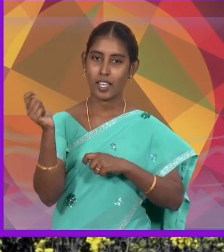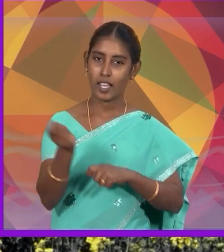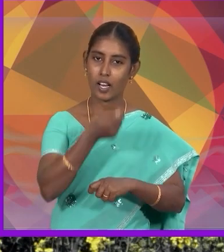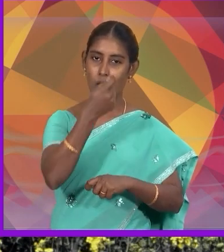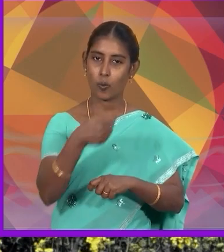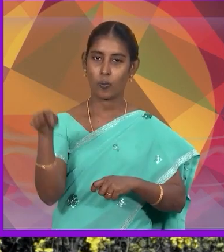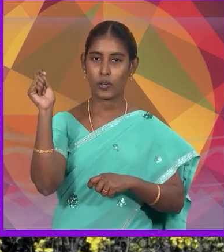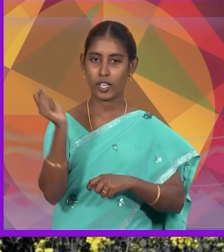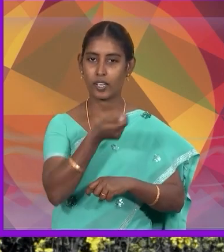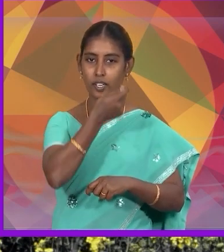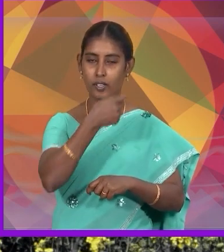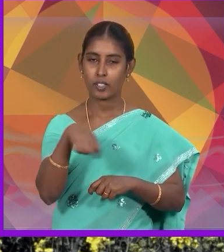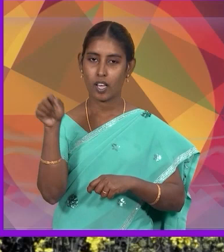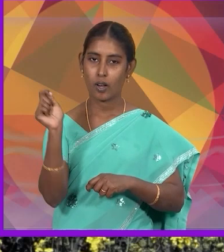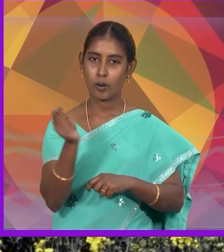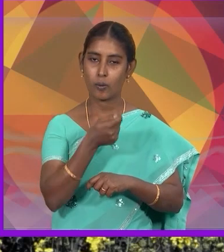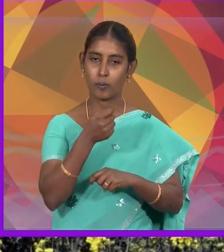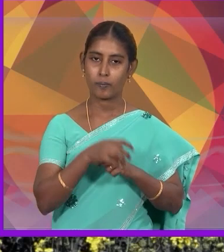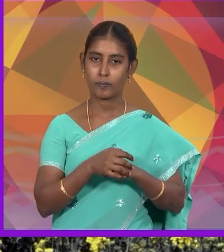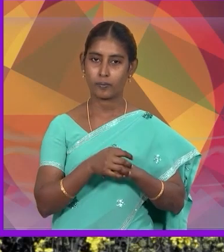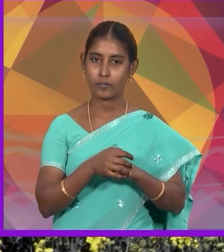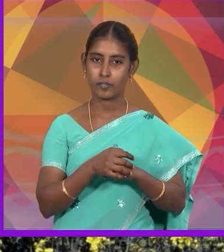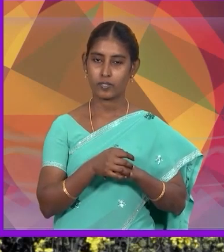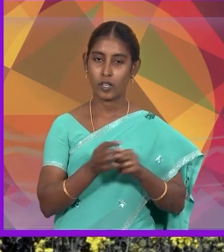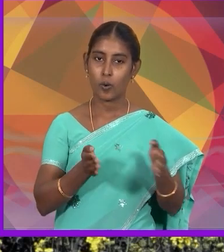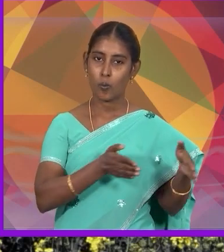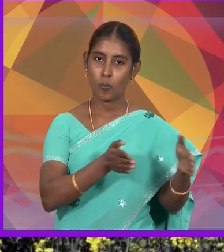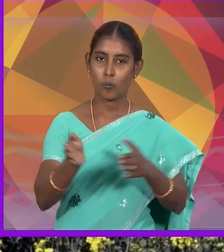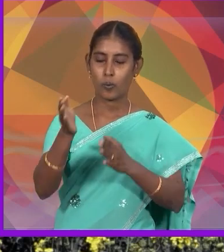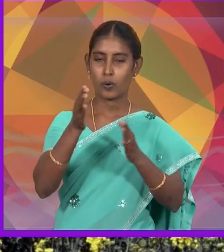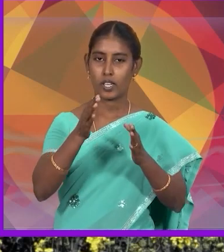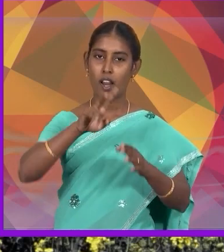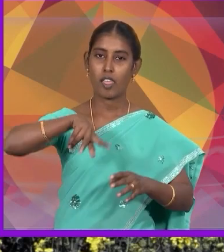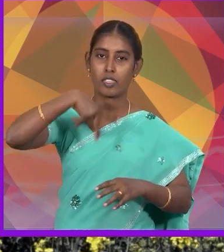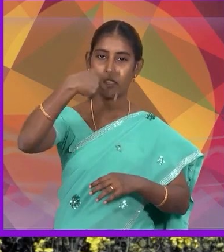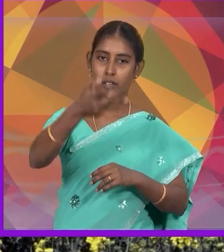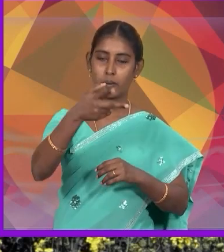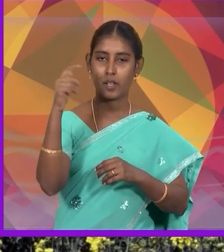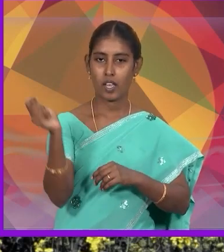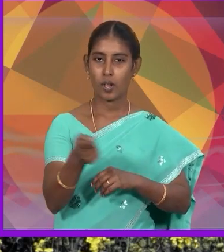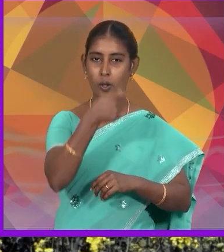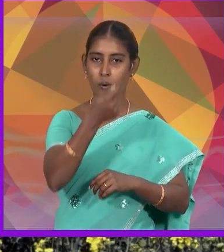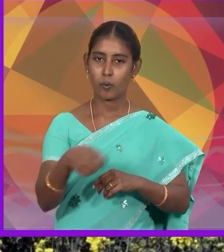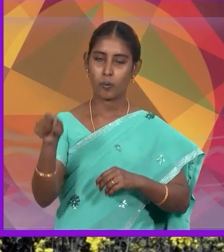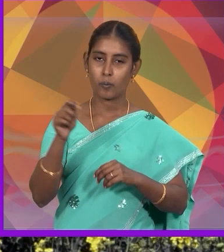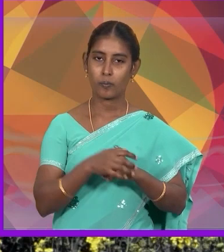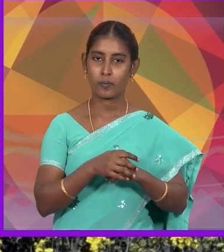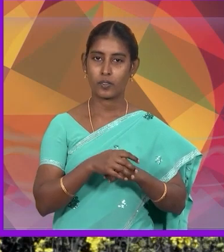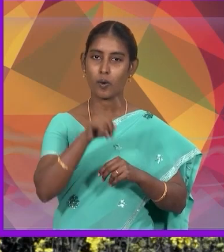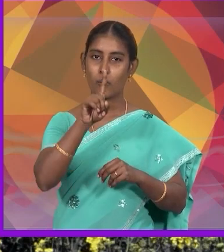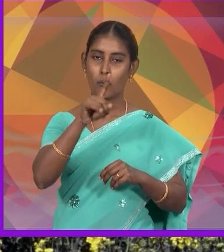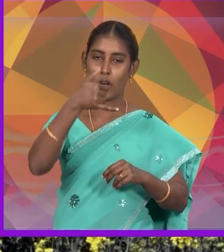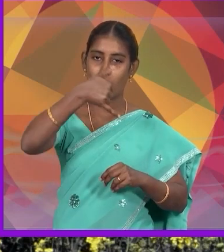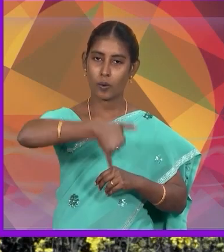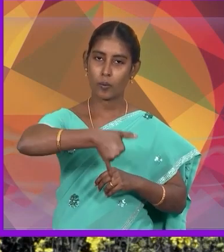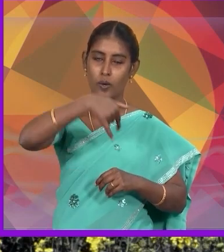ஏழை இளங்கோ ஏழை இளங்கோ மூடைகள்லாம் தாண்டி போய் ஏழை இளங்கனே ஏழையிலோ, ஒன்னரை